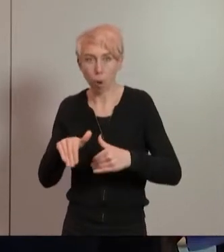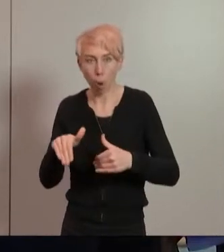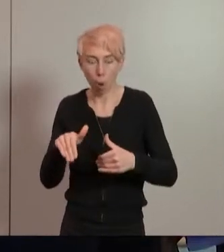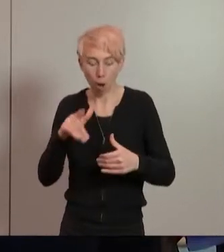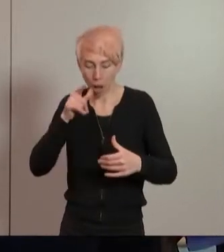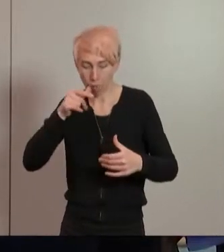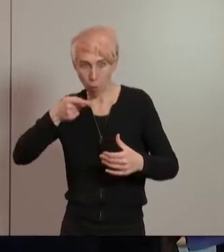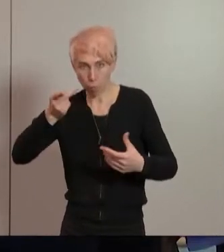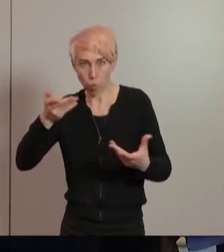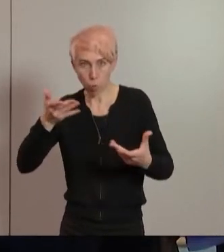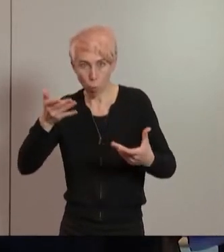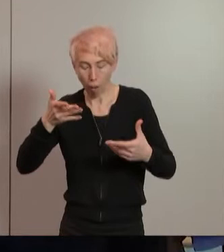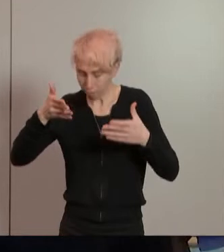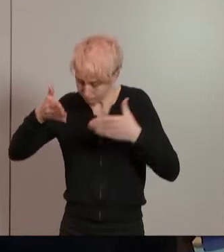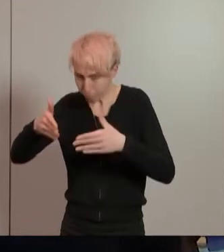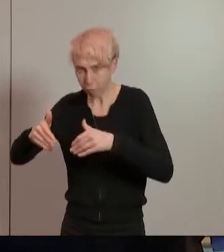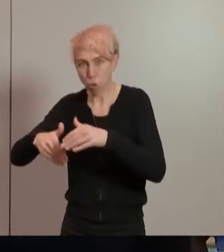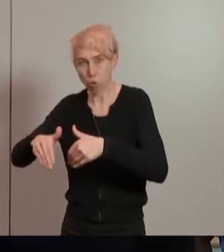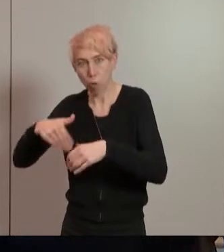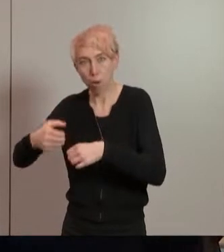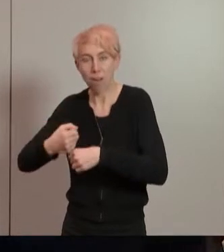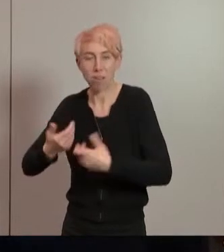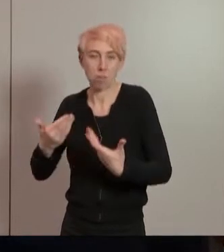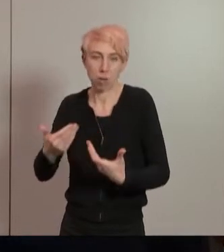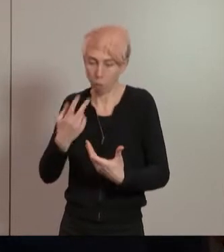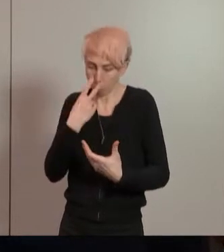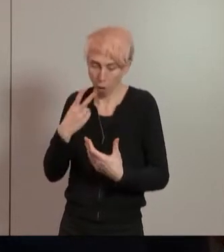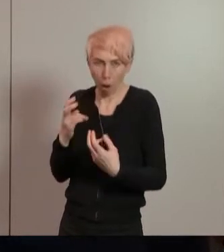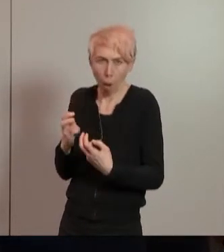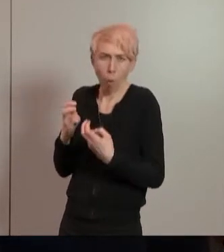se porte vraiment sur le budget de fonctionnement cette année, avec une augmentation conséquente.